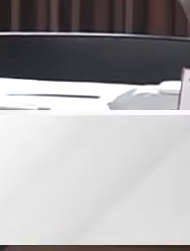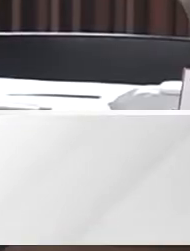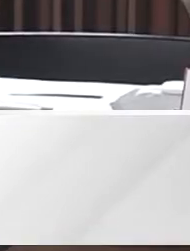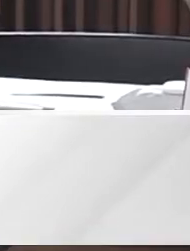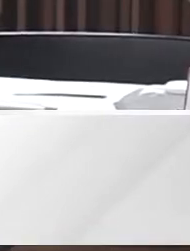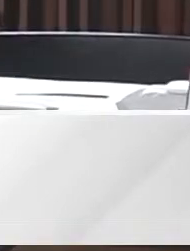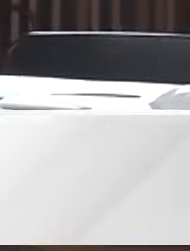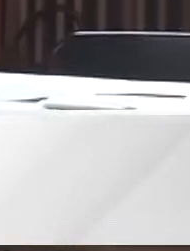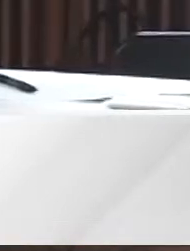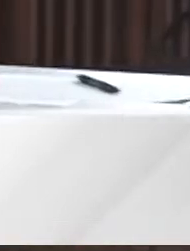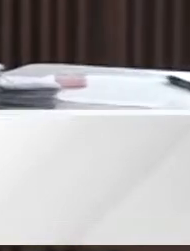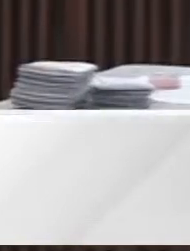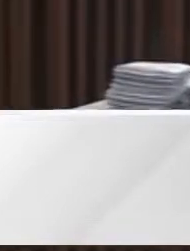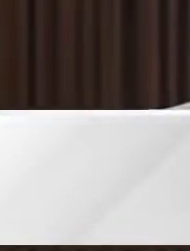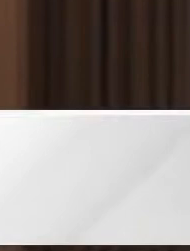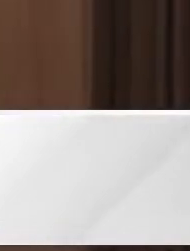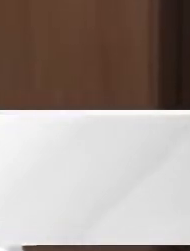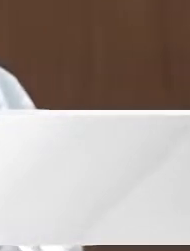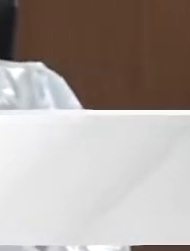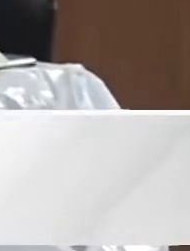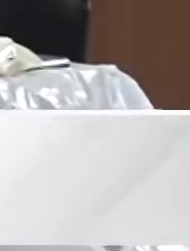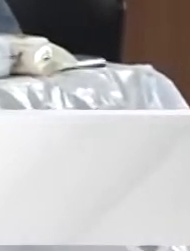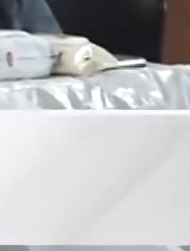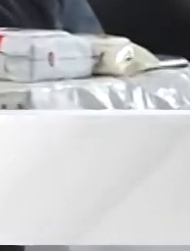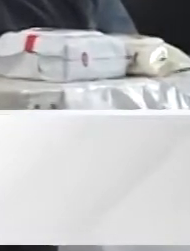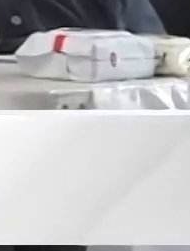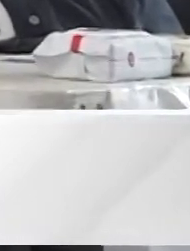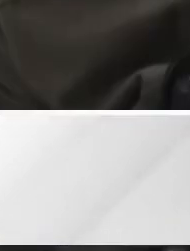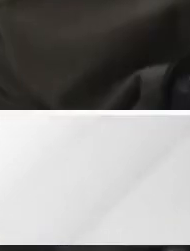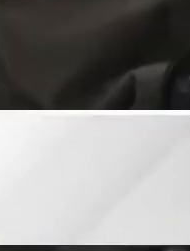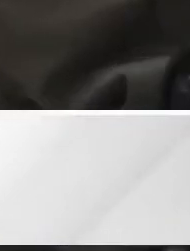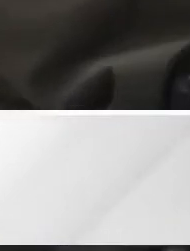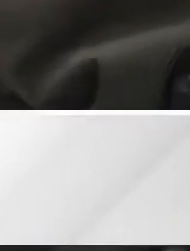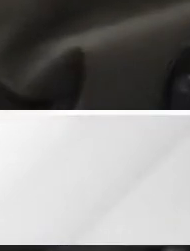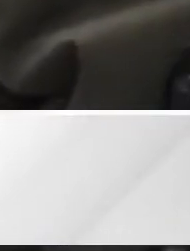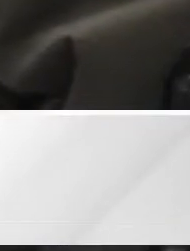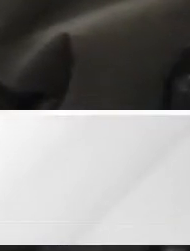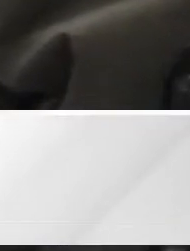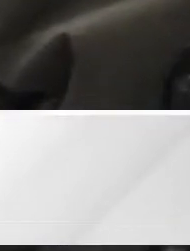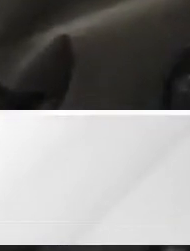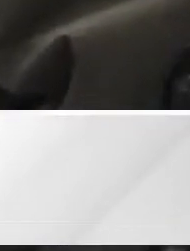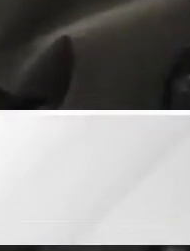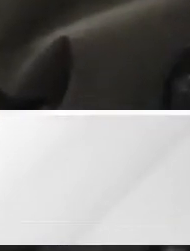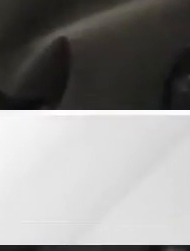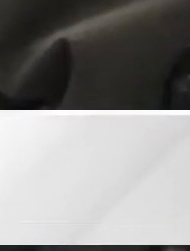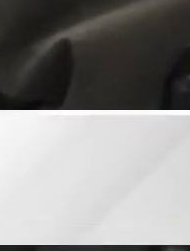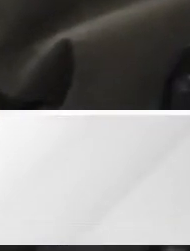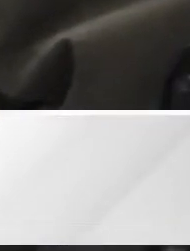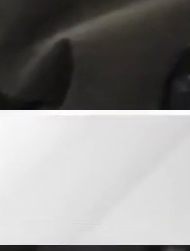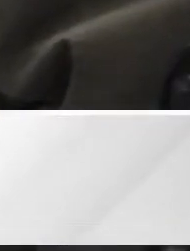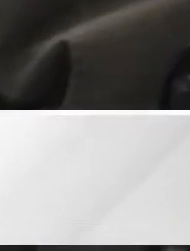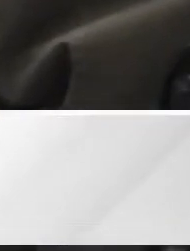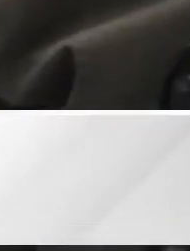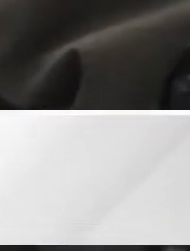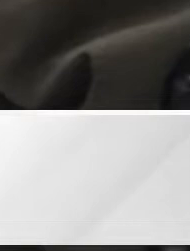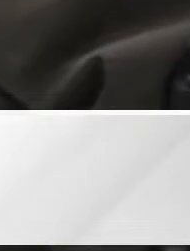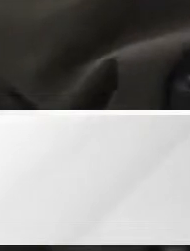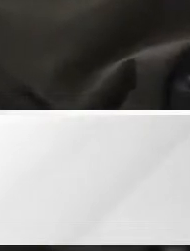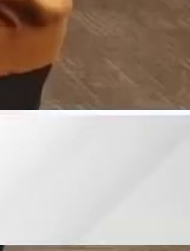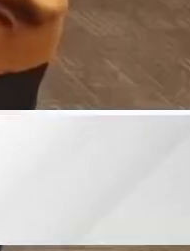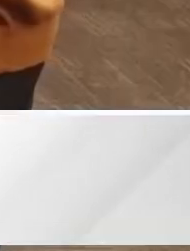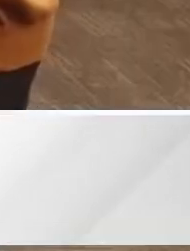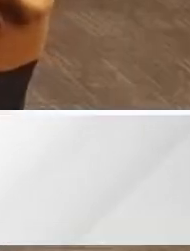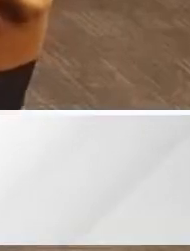4,419만 7,692명의 유권자가 참여합니다. 이는 국내 선거인 명부에 올라있는 4,416만